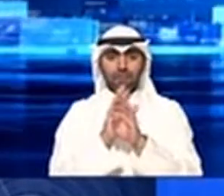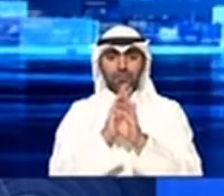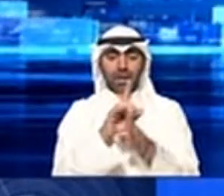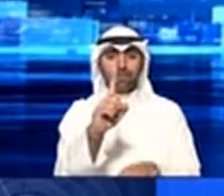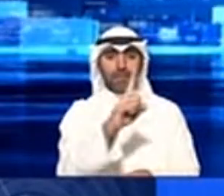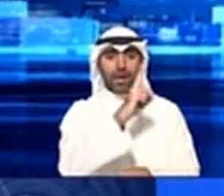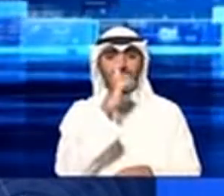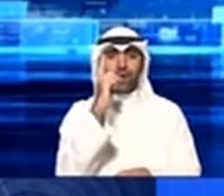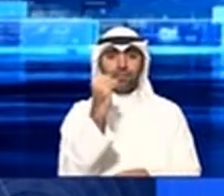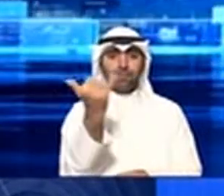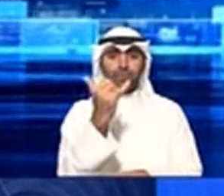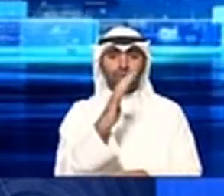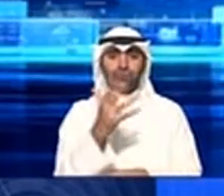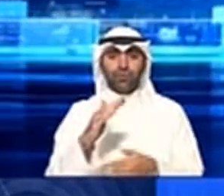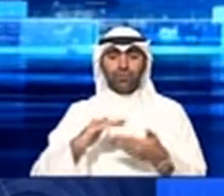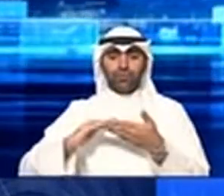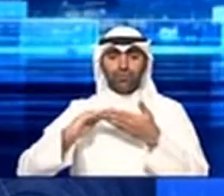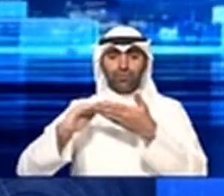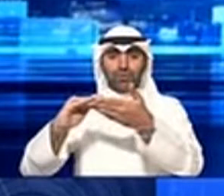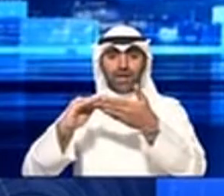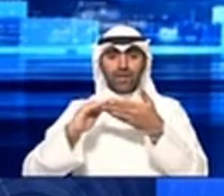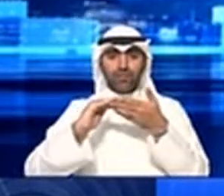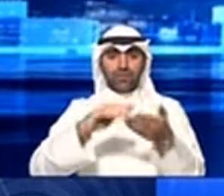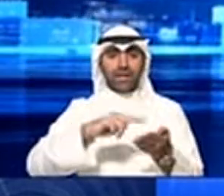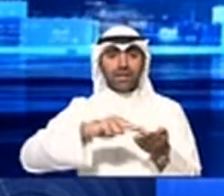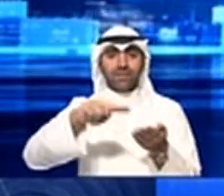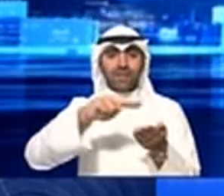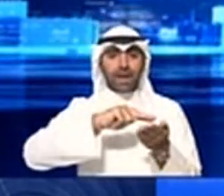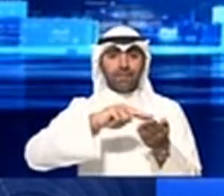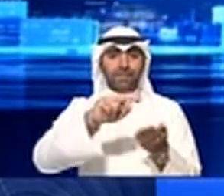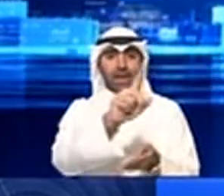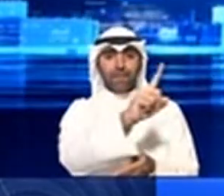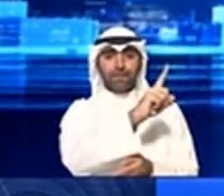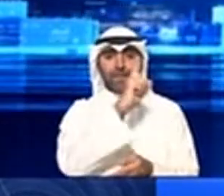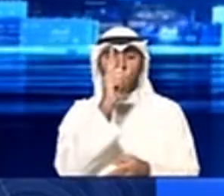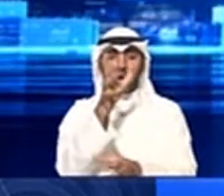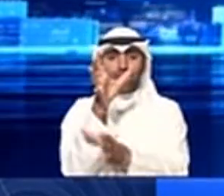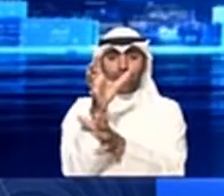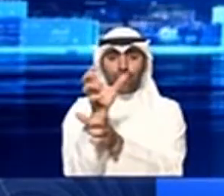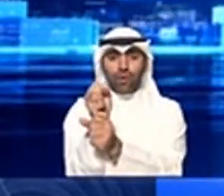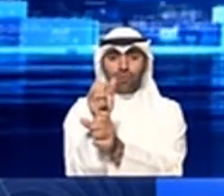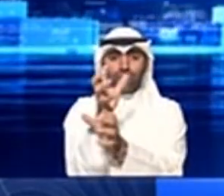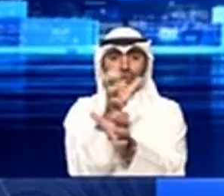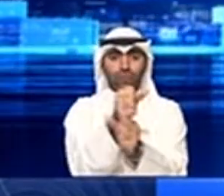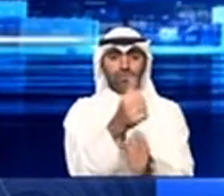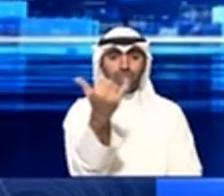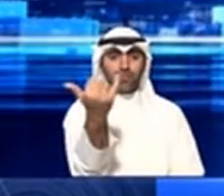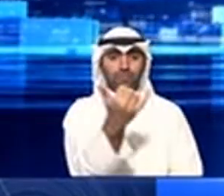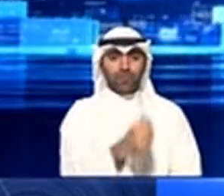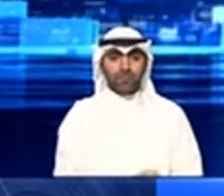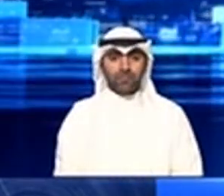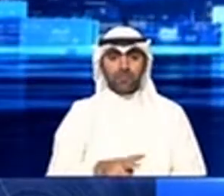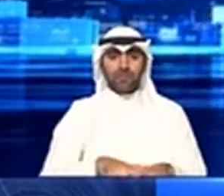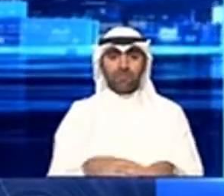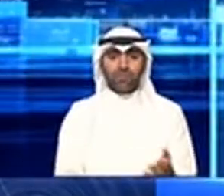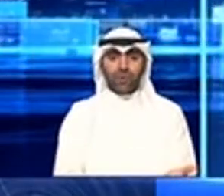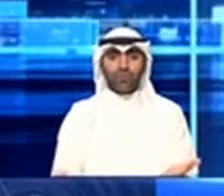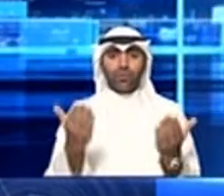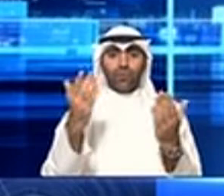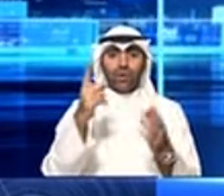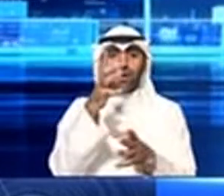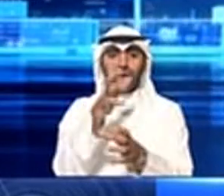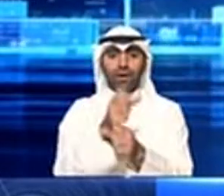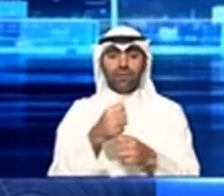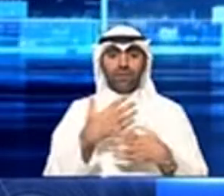أرحب وبما يسهم في تحقيق الأهداف الإنسانية والنبيلة والمنشودة، ومتمنيا سموه حفظه الله